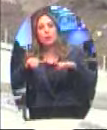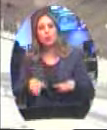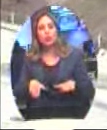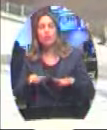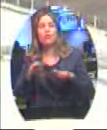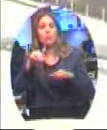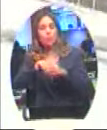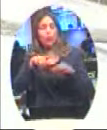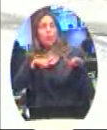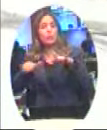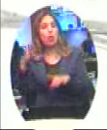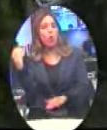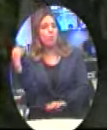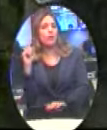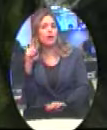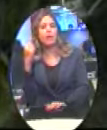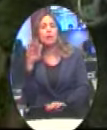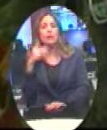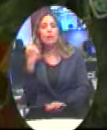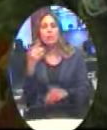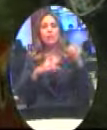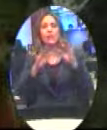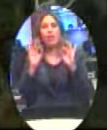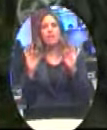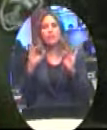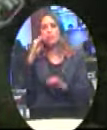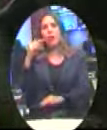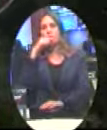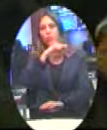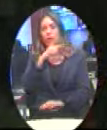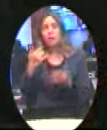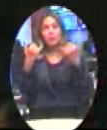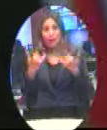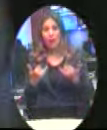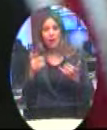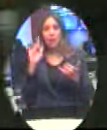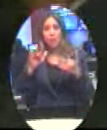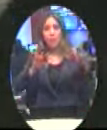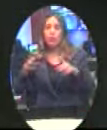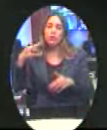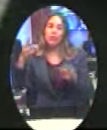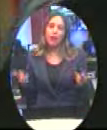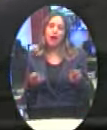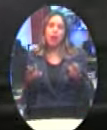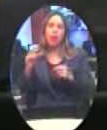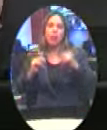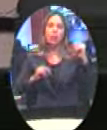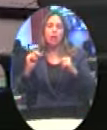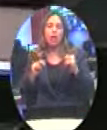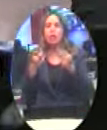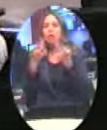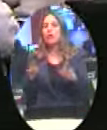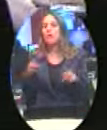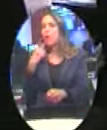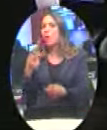ממשלה שגם היא לא בנתה במעלה אדומים, אבל ממקום מושבו הנוכחי באופוזיציה קל יותר להתנהל, מה שאי אפשר לומר על שרי